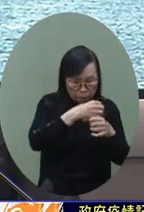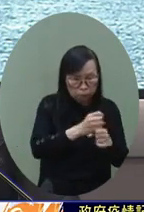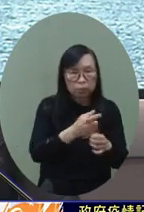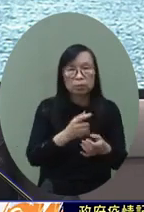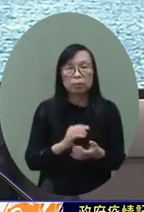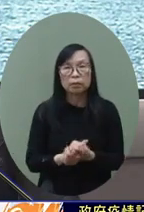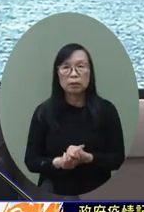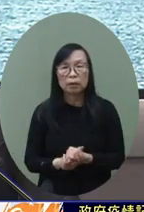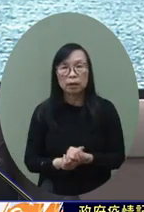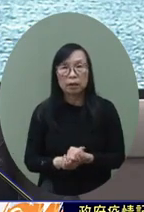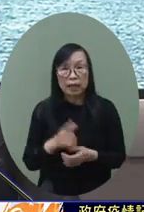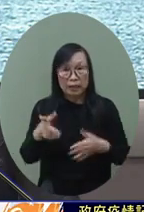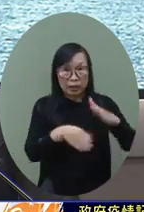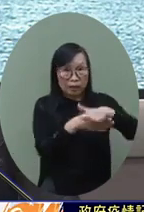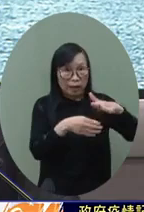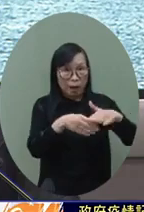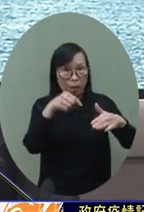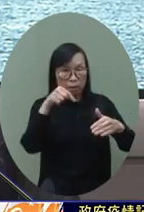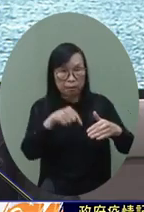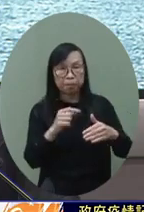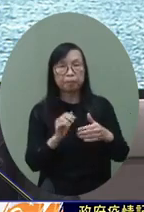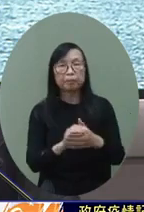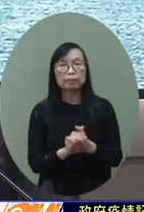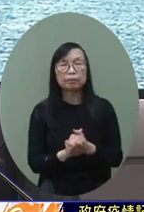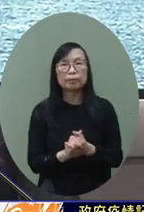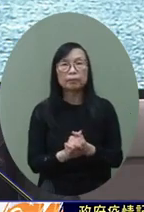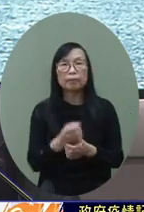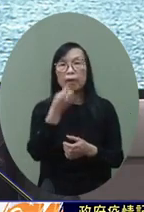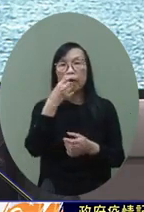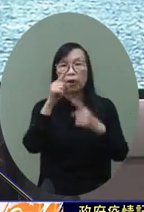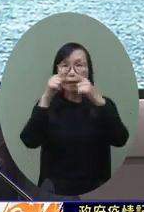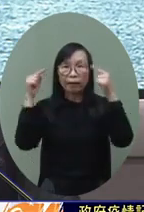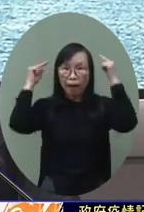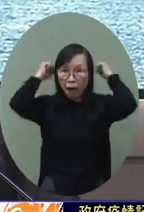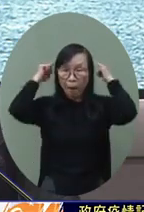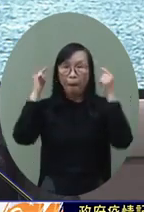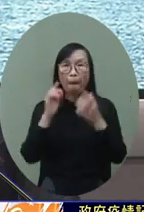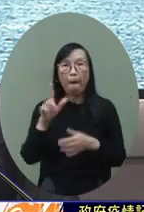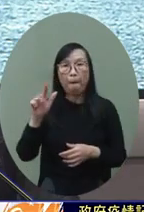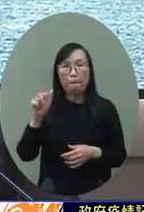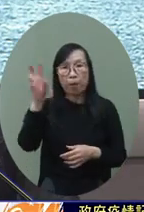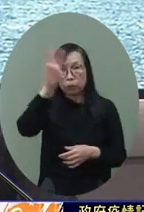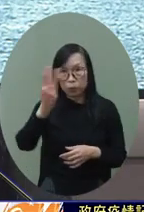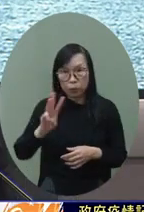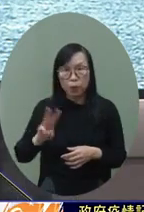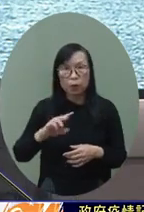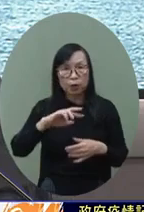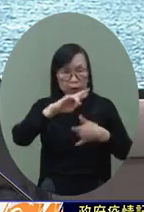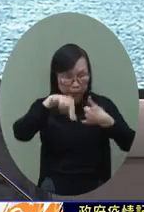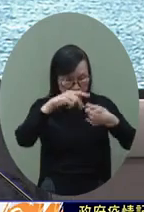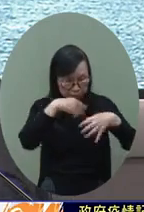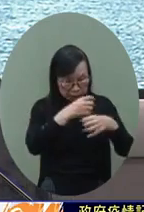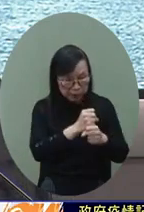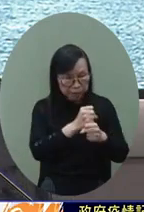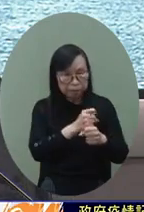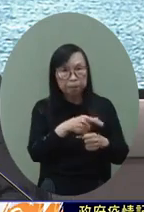其實呢一個單位係喺香港大學嘅一個喺污水驗呢個病毒嘅一個